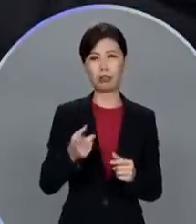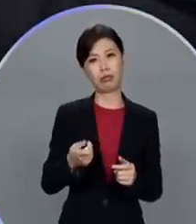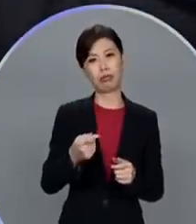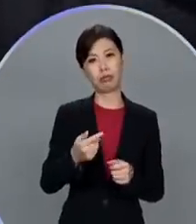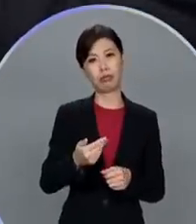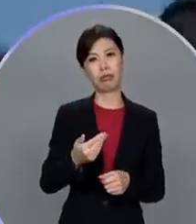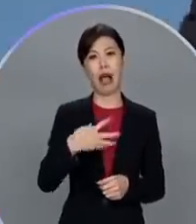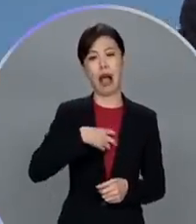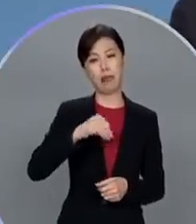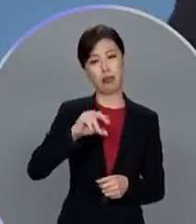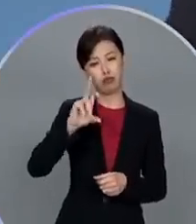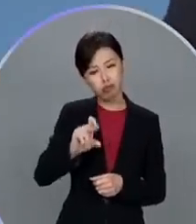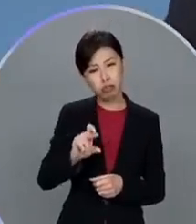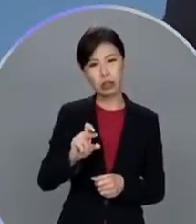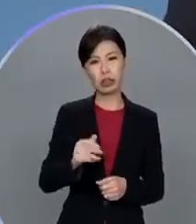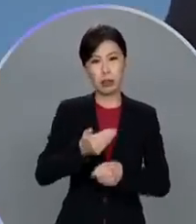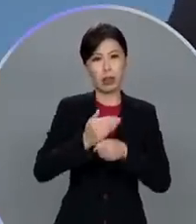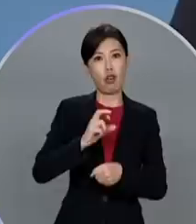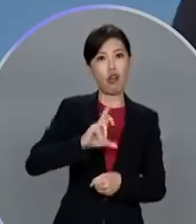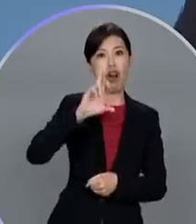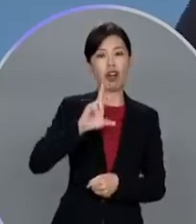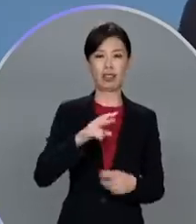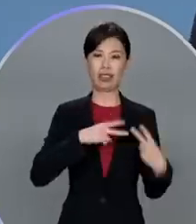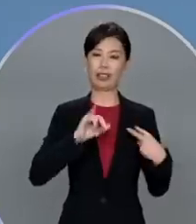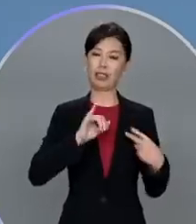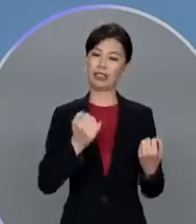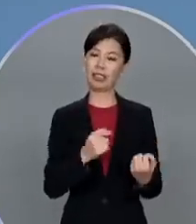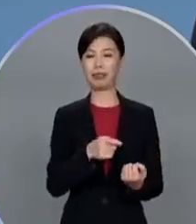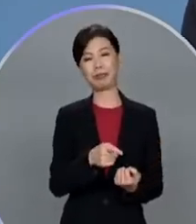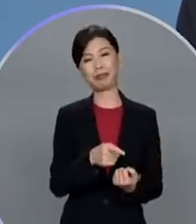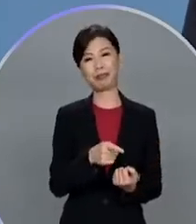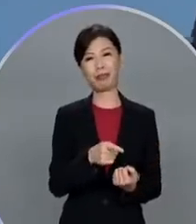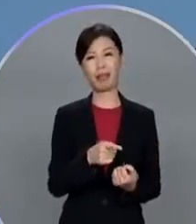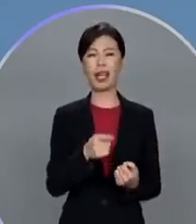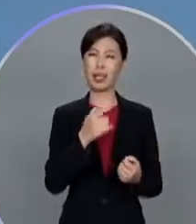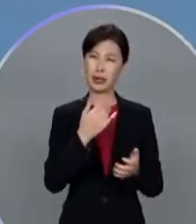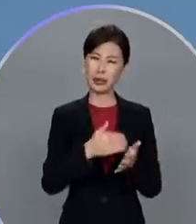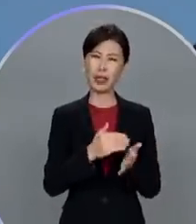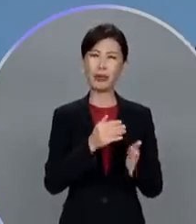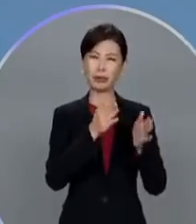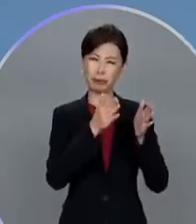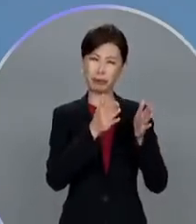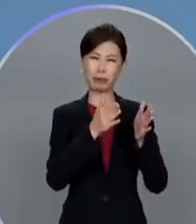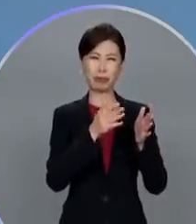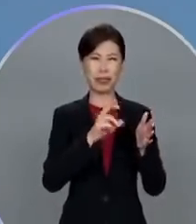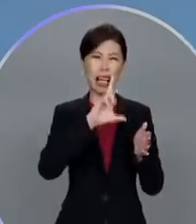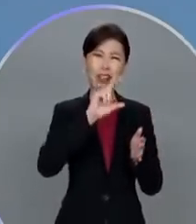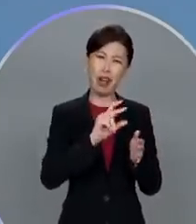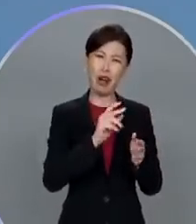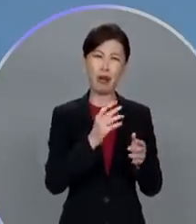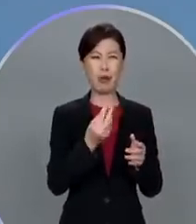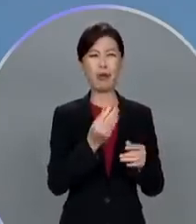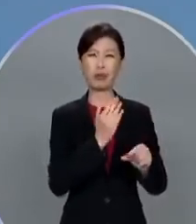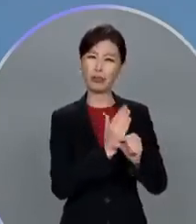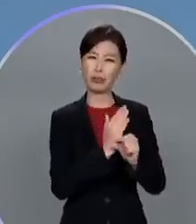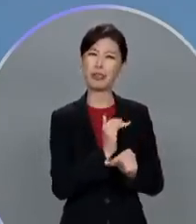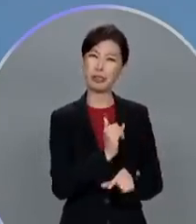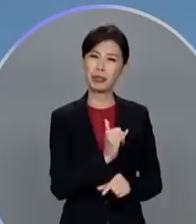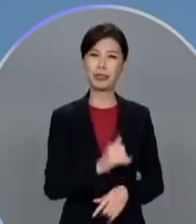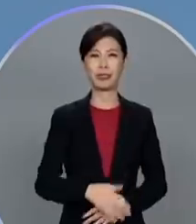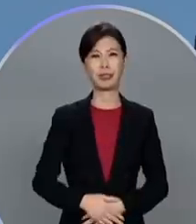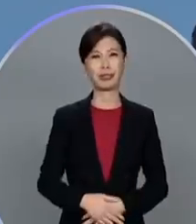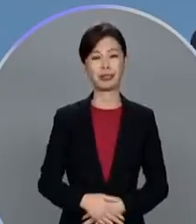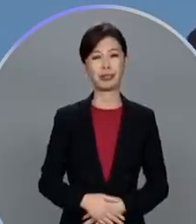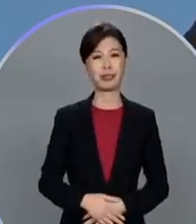长。蔡英文总统在这里我不好意思讲，应该算身材算匀称，不长不短。各位亲爱台湾